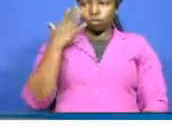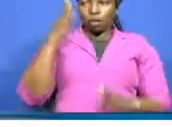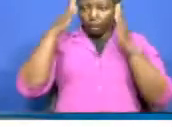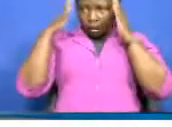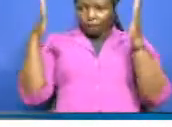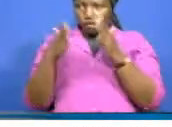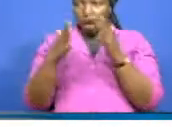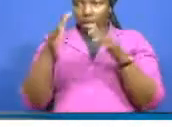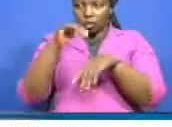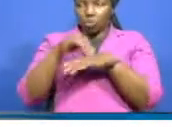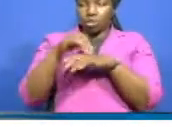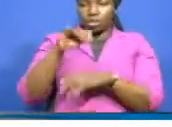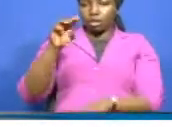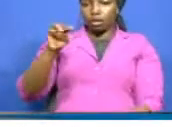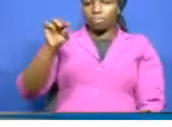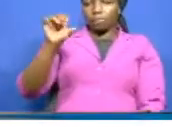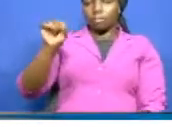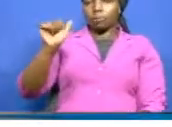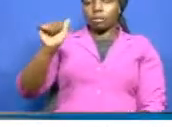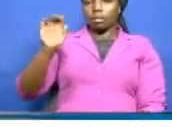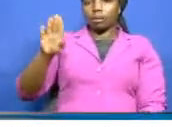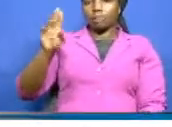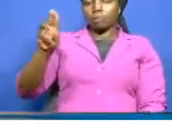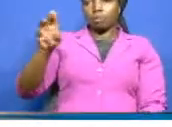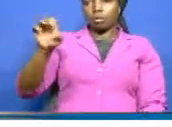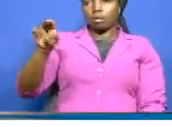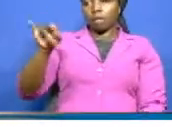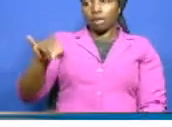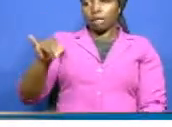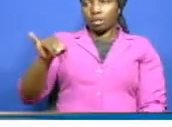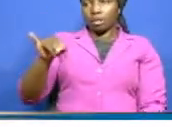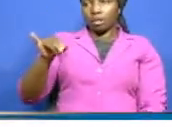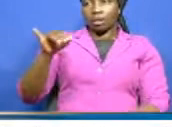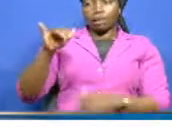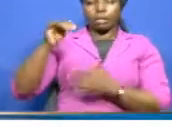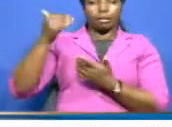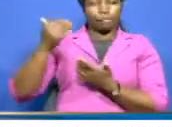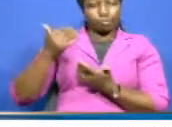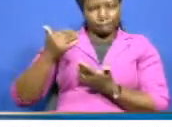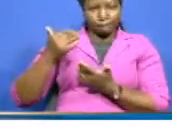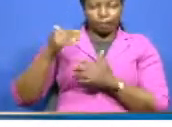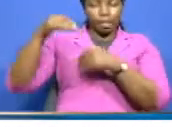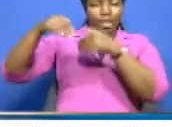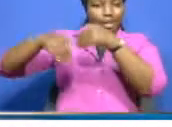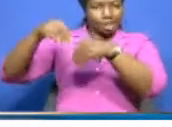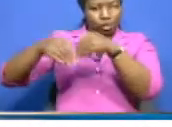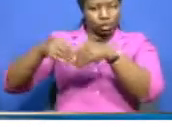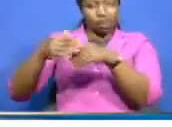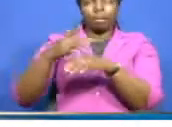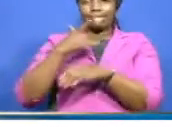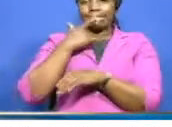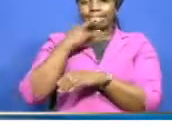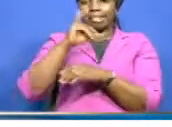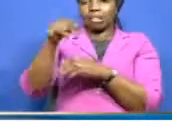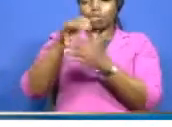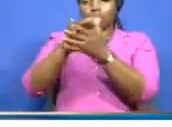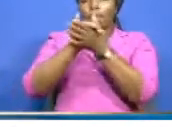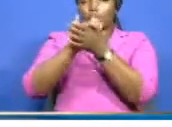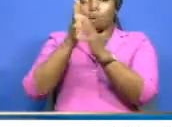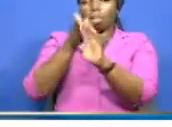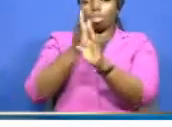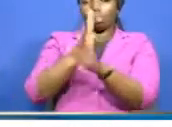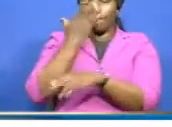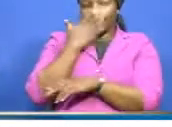Msambweni. Msambweni walisema kuwa Jubilee imejiondoa, ikajiondoa, lakini